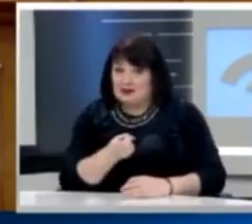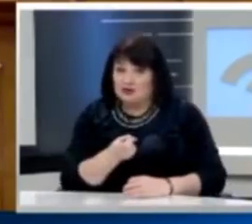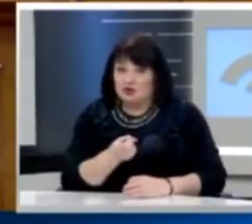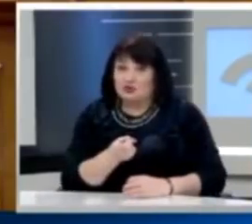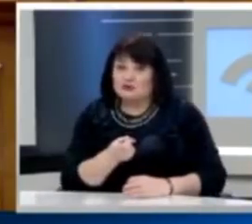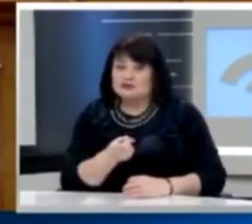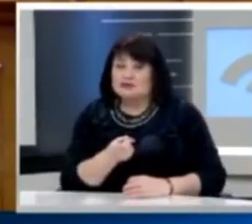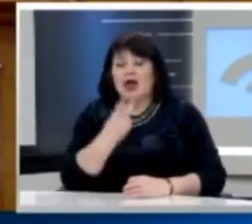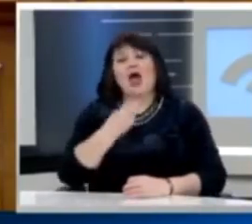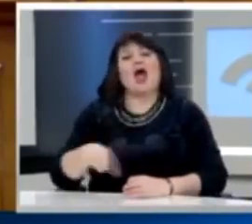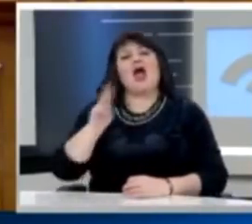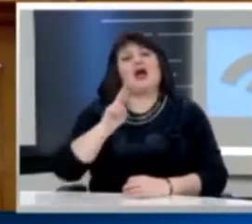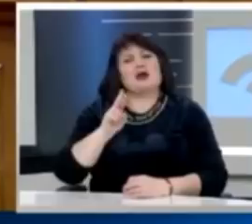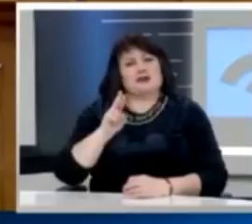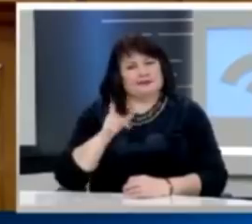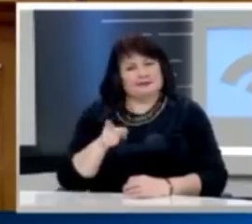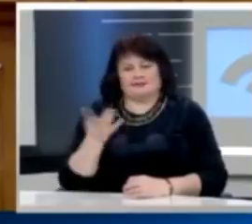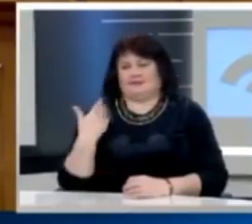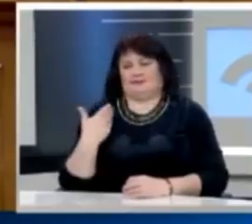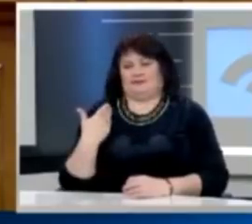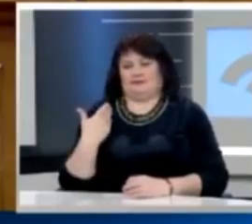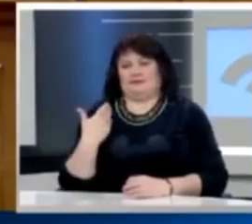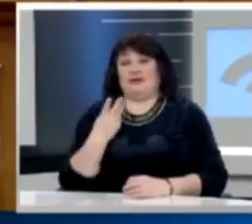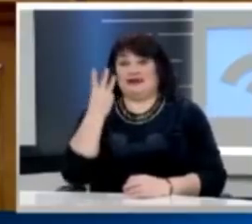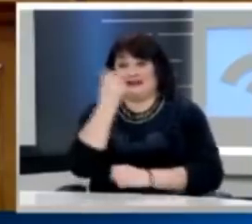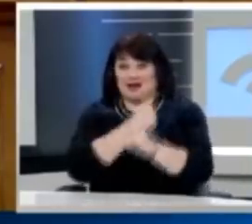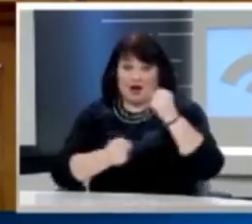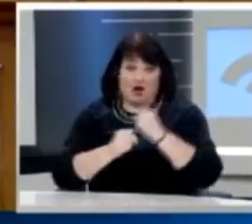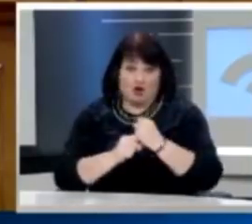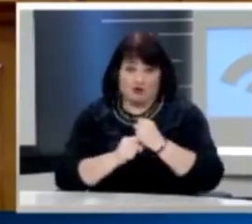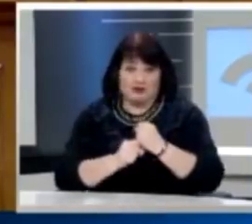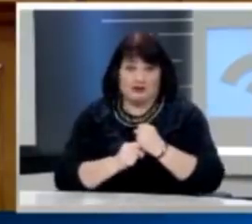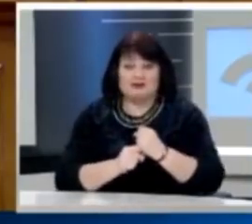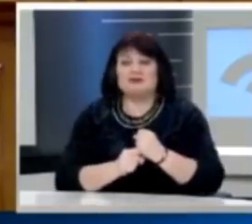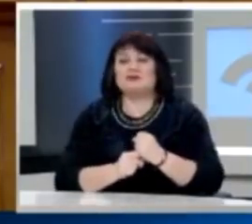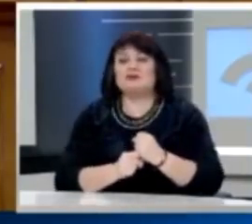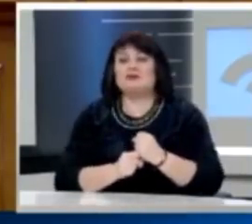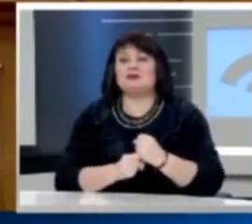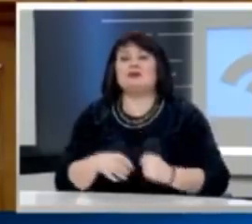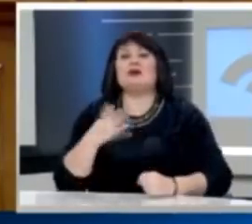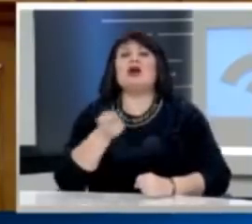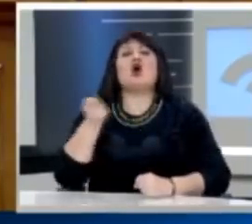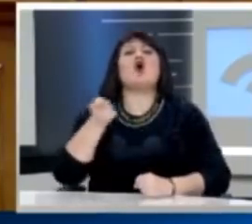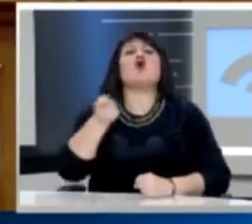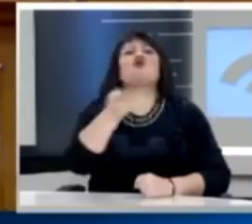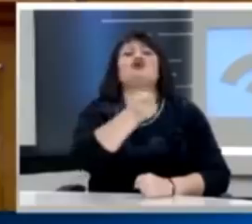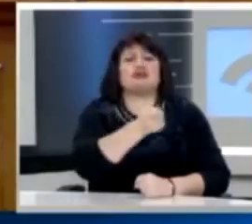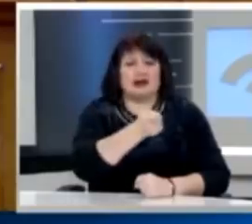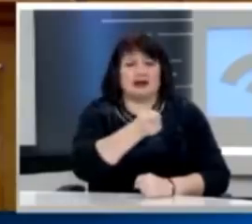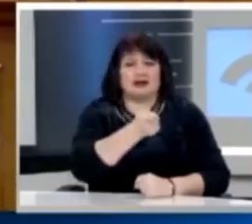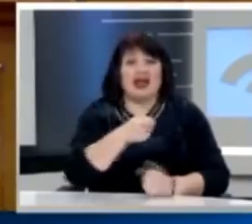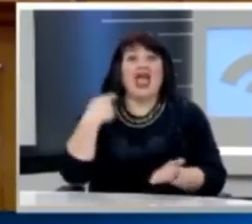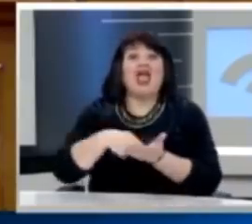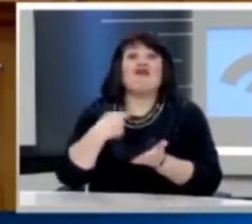66,3% αυξήθηκαν την τελευταία τριετία όσοι έχουν ληξιπρόθεσμες οφειλές